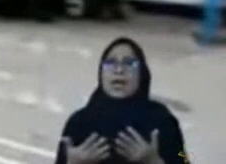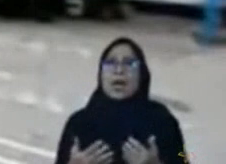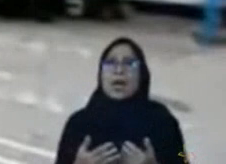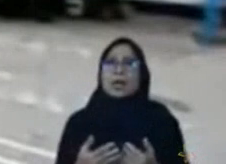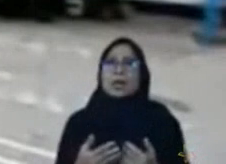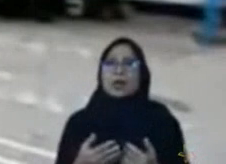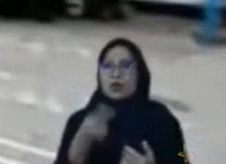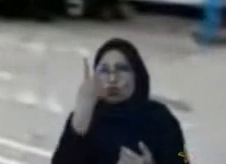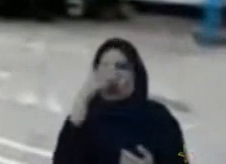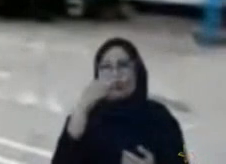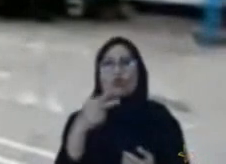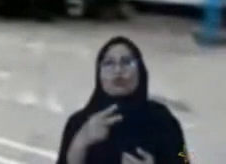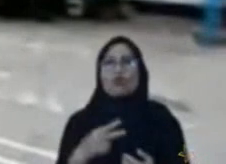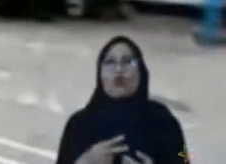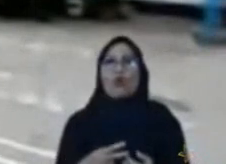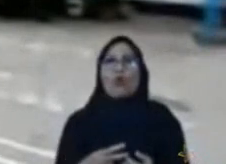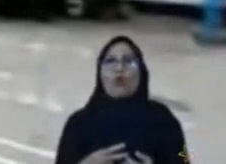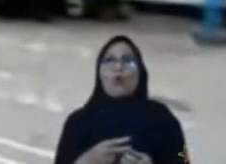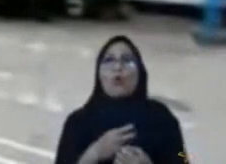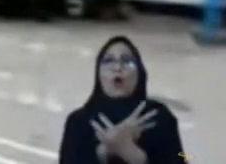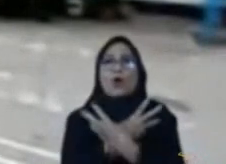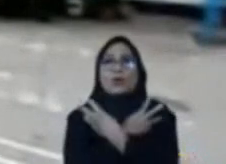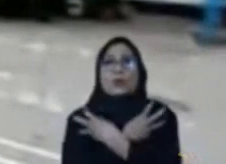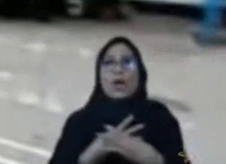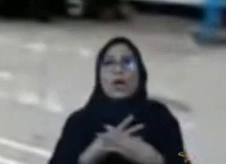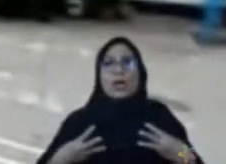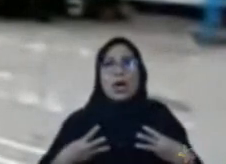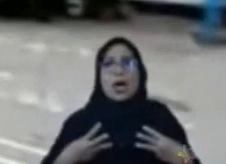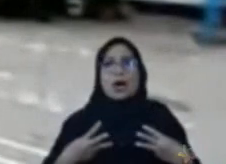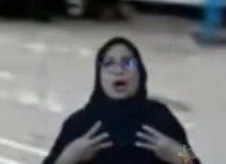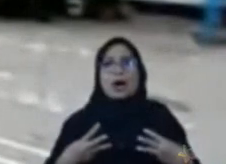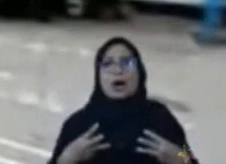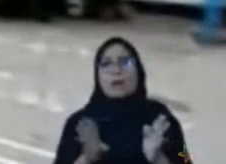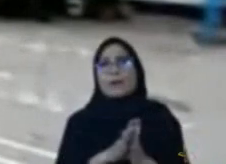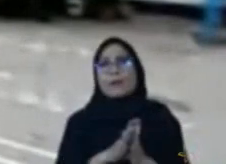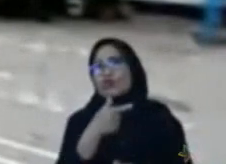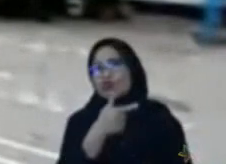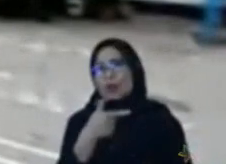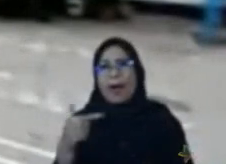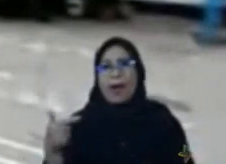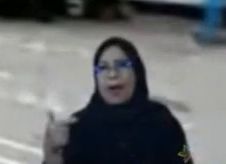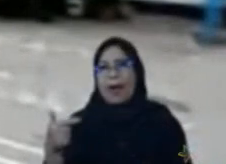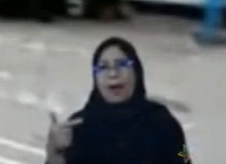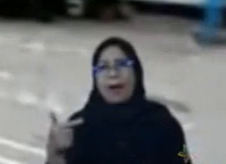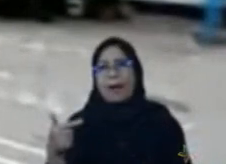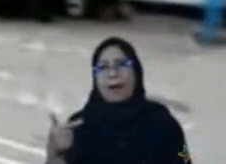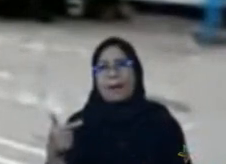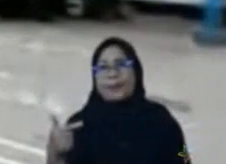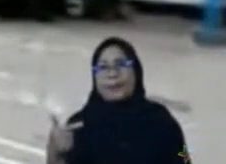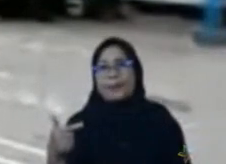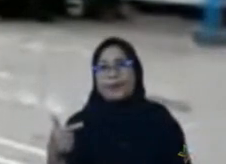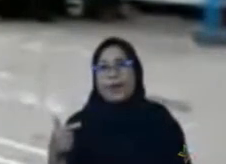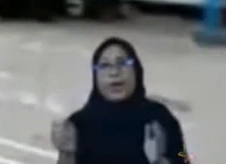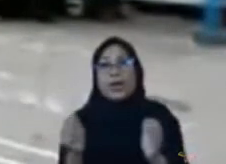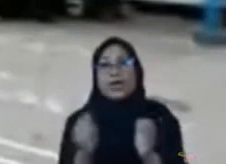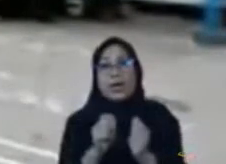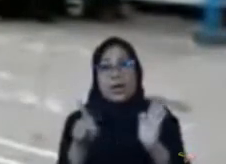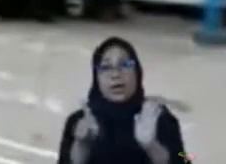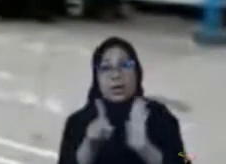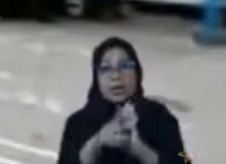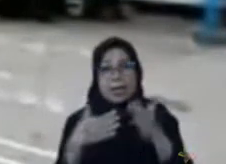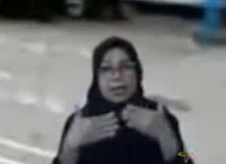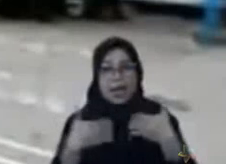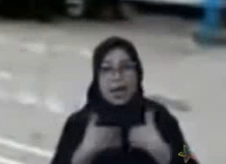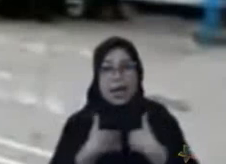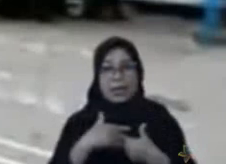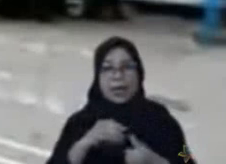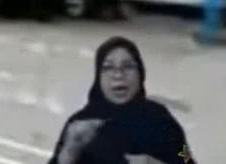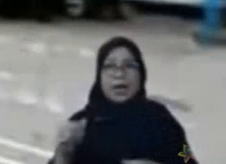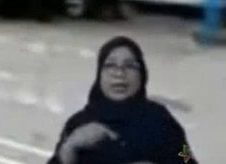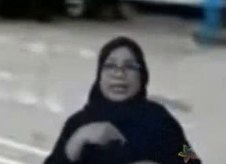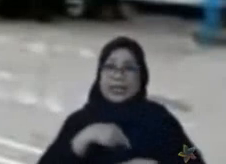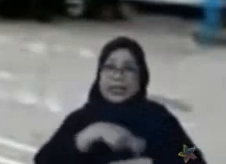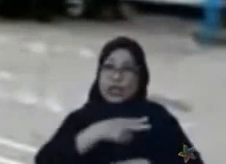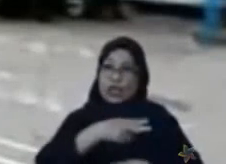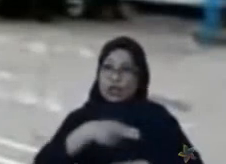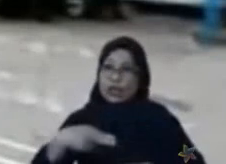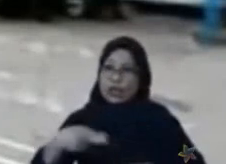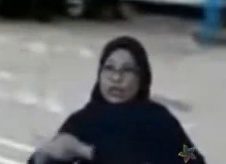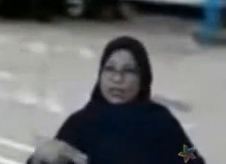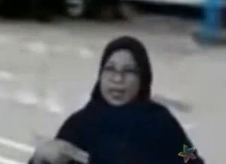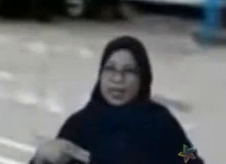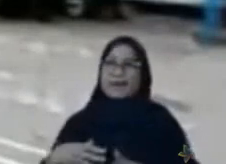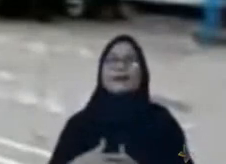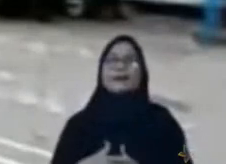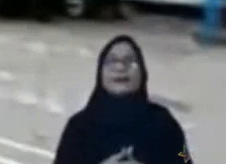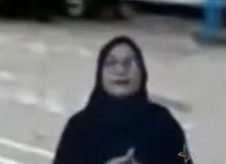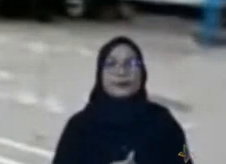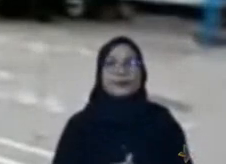Jadi ini seperti ironi bagi keadaan di Indonesia gitu.